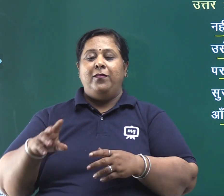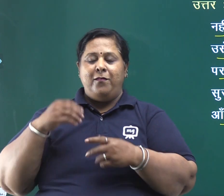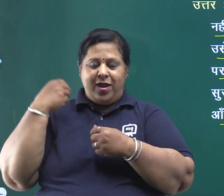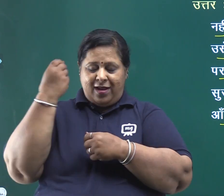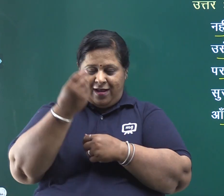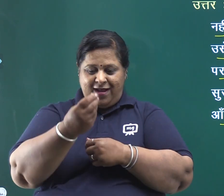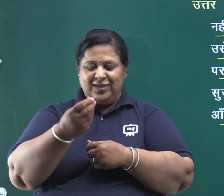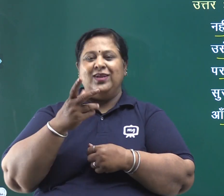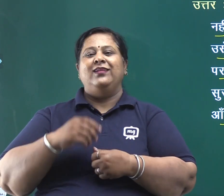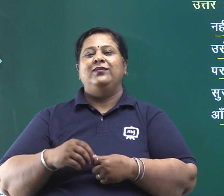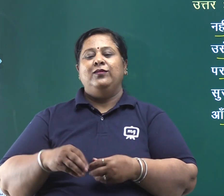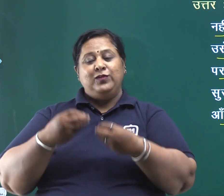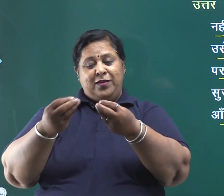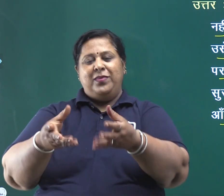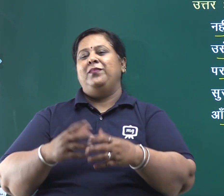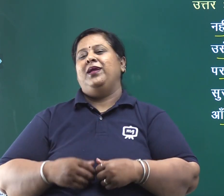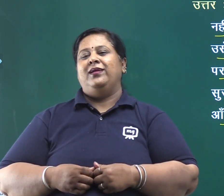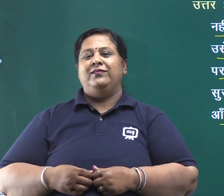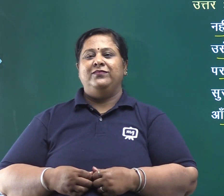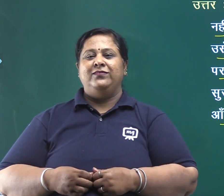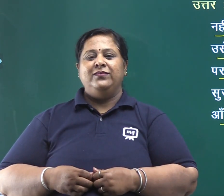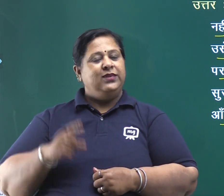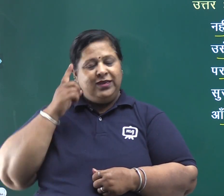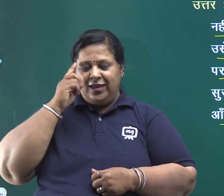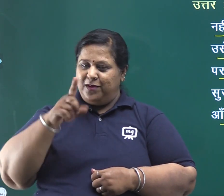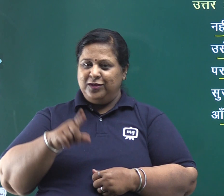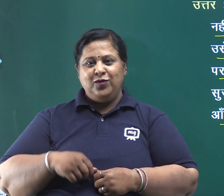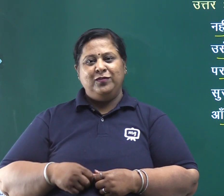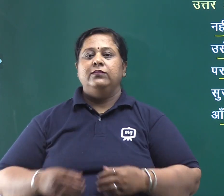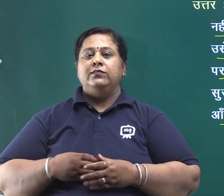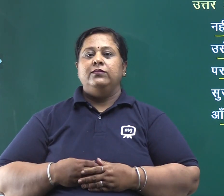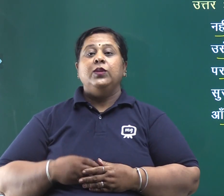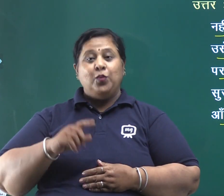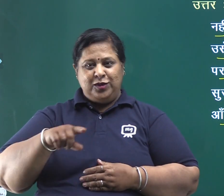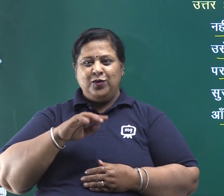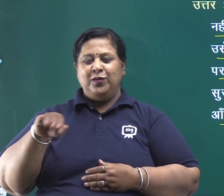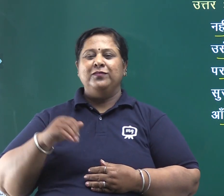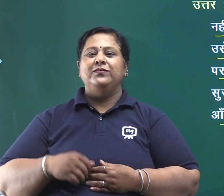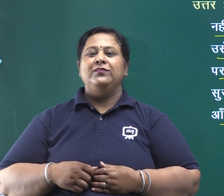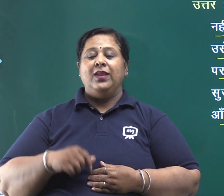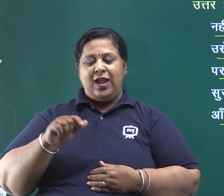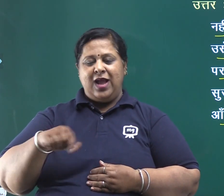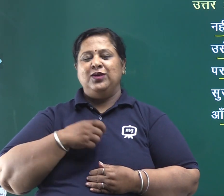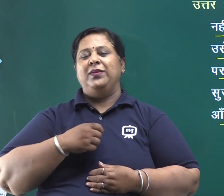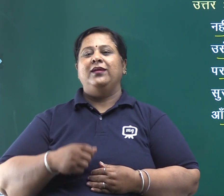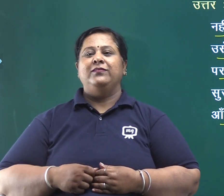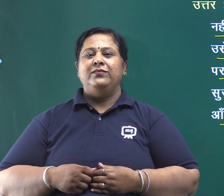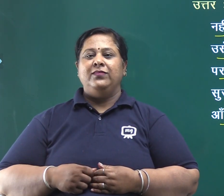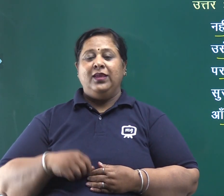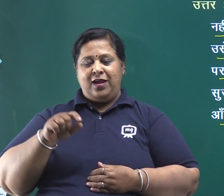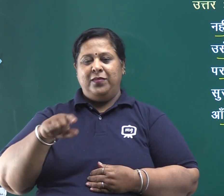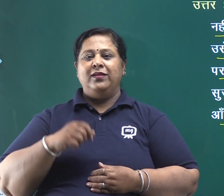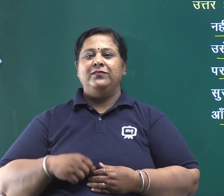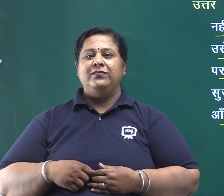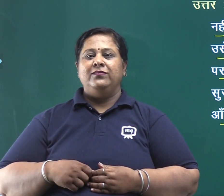का आंचल उसे मिल सकेगा। ठीक है बच्चों, तो बच्चों आज हमने यहाँ